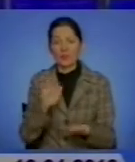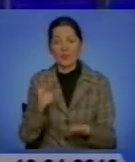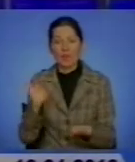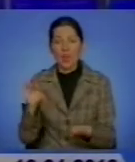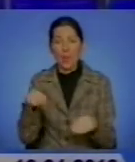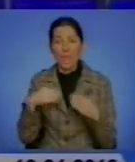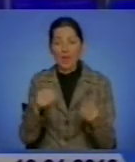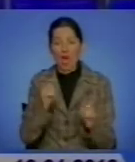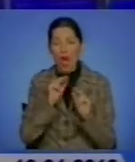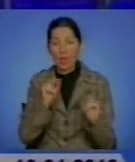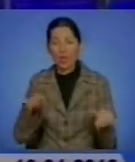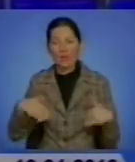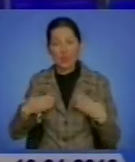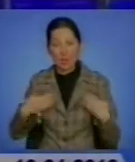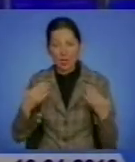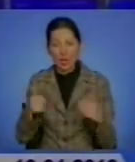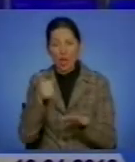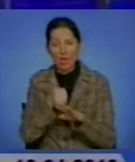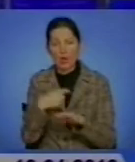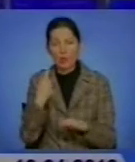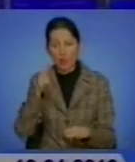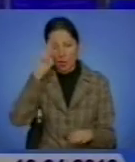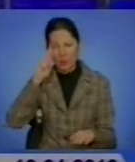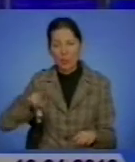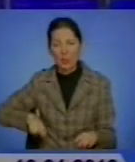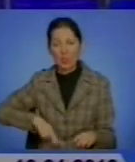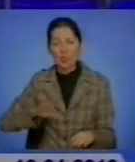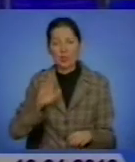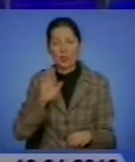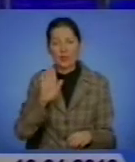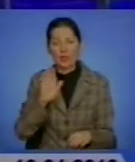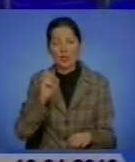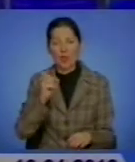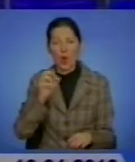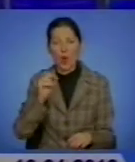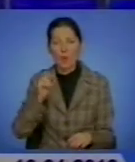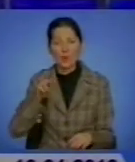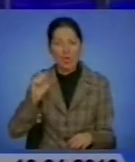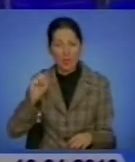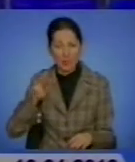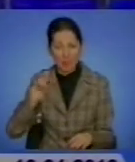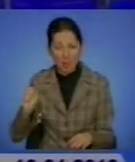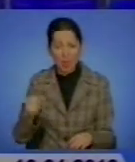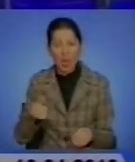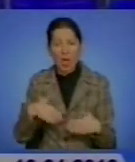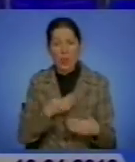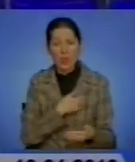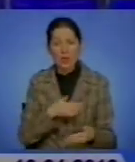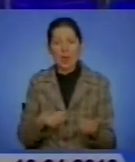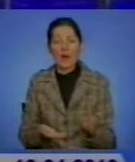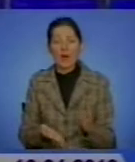учням вітання від голови обласної державної адміністрації Валентина Хоптяна і побажав високих професійних злетів.